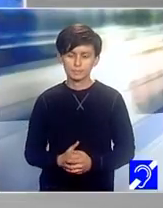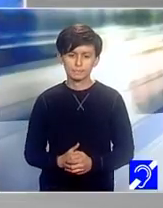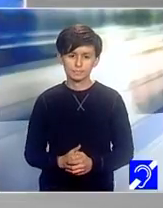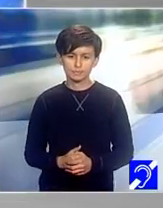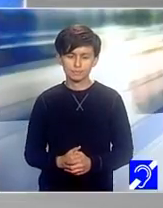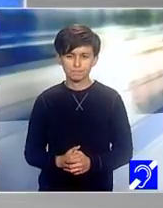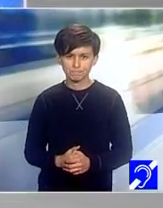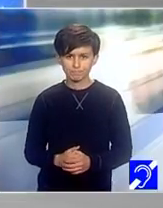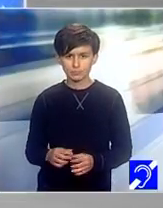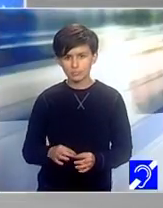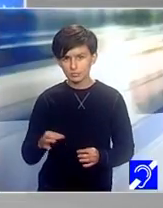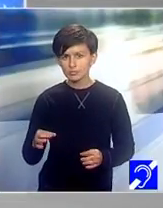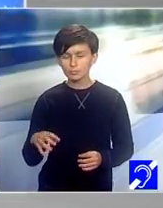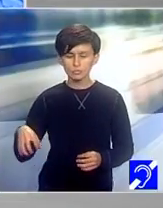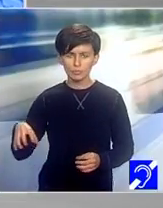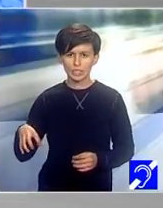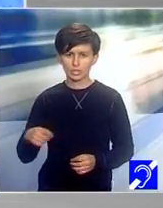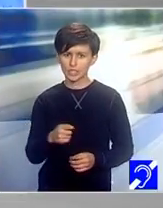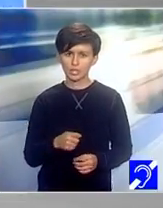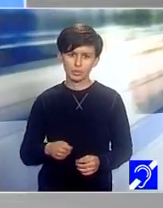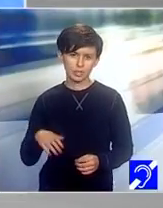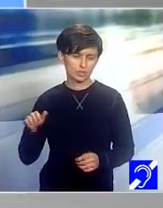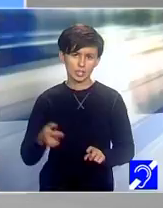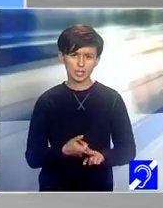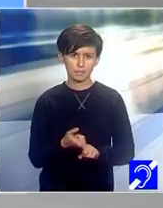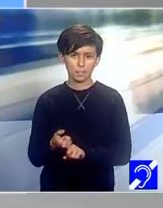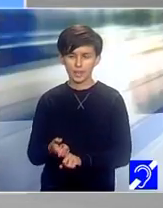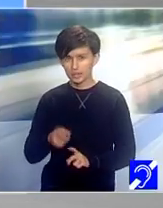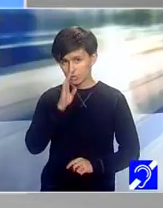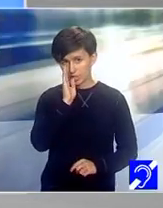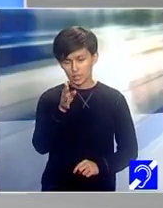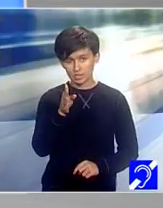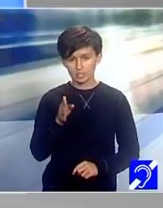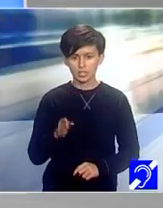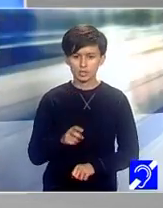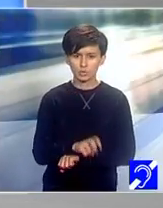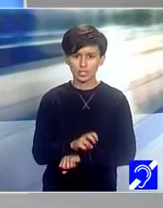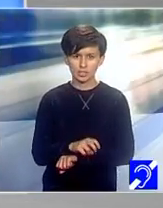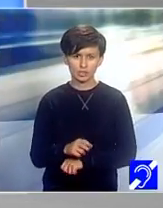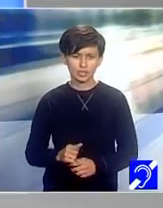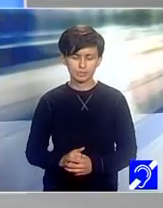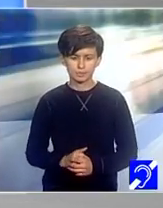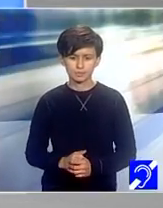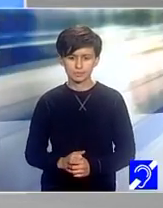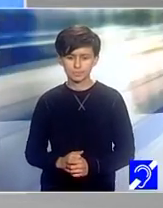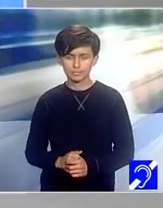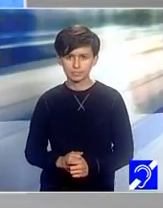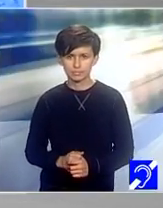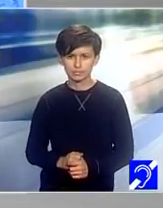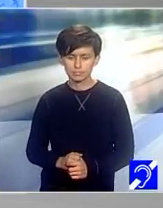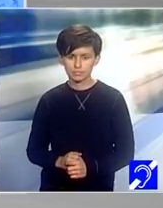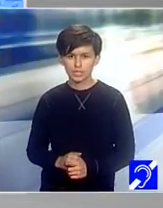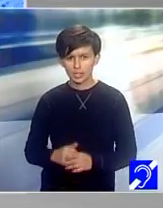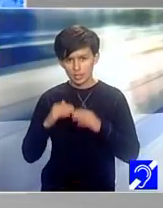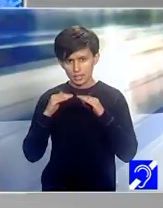Dimensiunea locală sau regională a proiectului are legătură directă cu conceptul candidaturii. 1. 2.